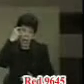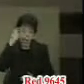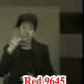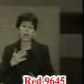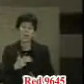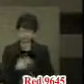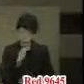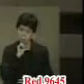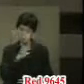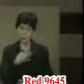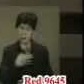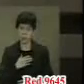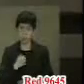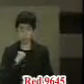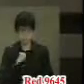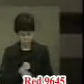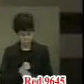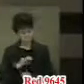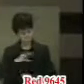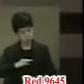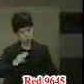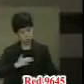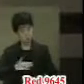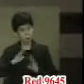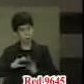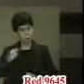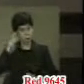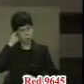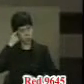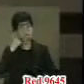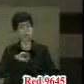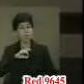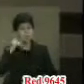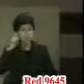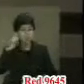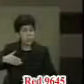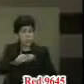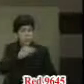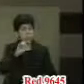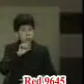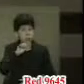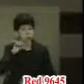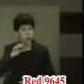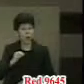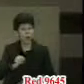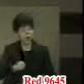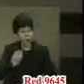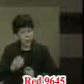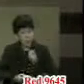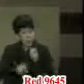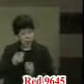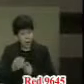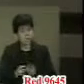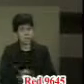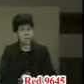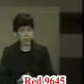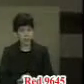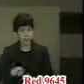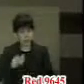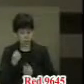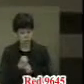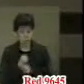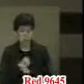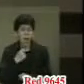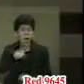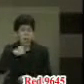ผมจะขอยืนตอบว่าผมได้พิจารณาตัวเองแล้วก็ขอให้ท่านสมาชิกผู้มีเกียรติที่ได้แสดงความคิดเห็นไว้นั้นท่าน